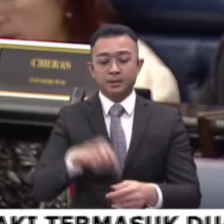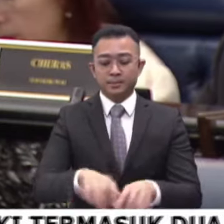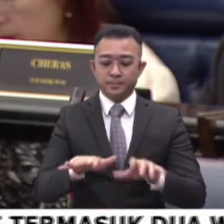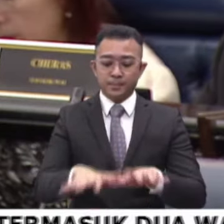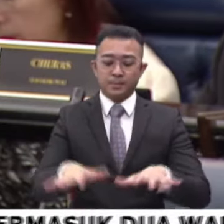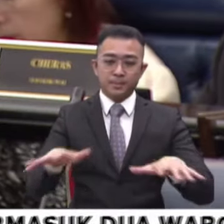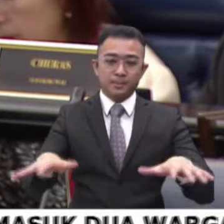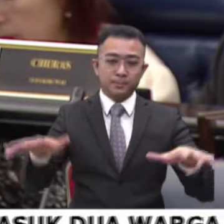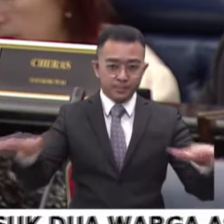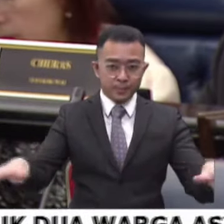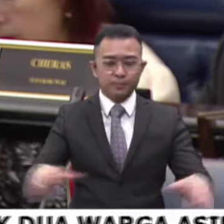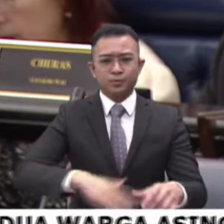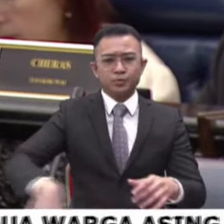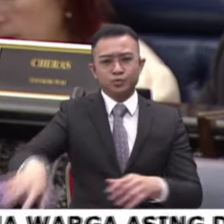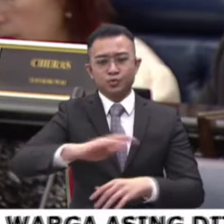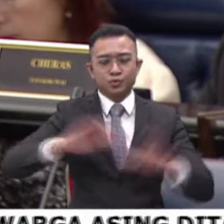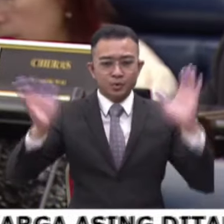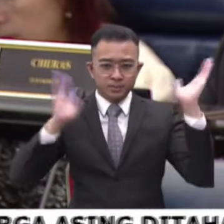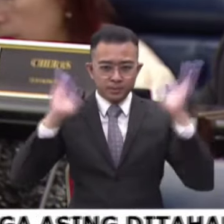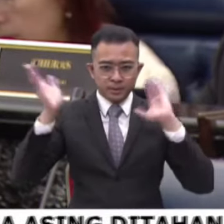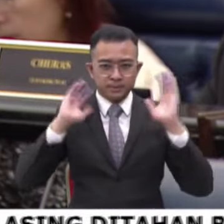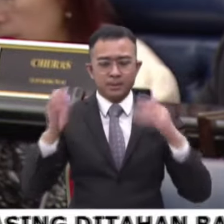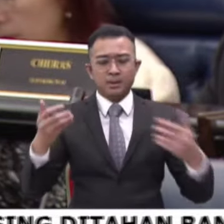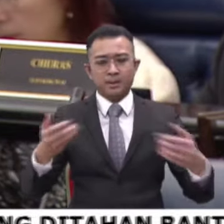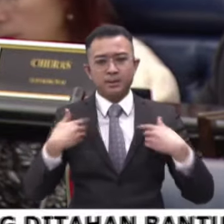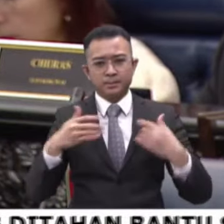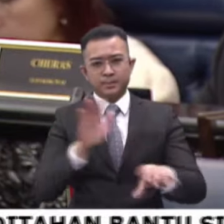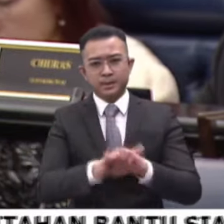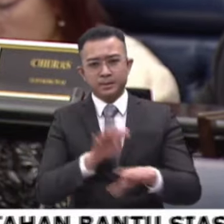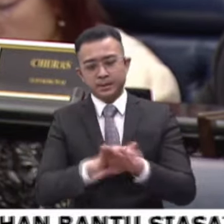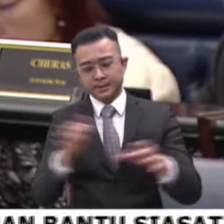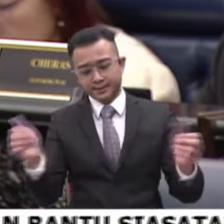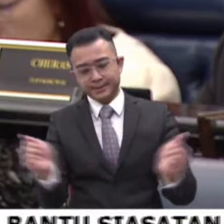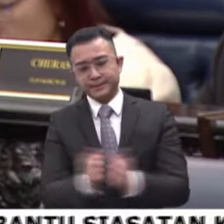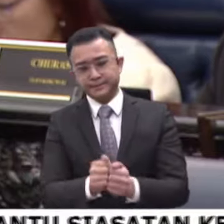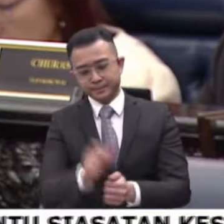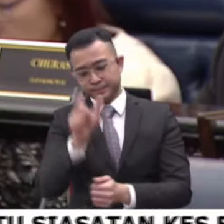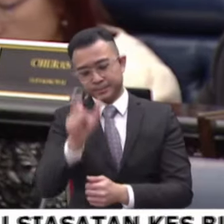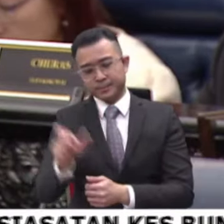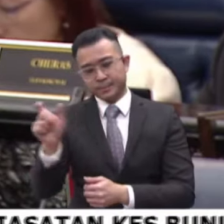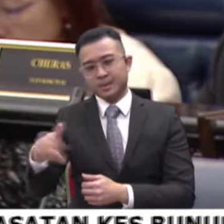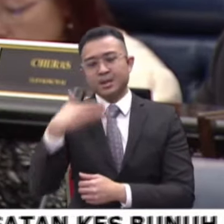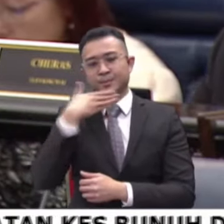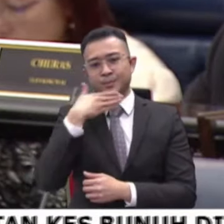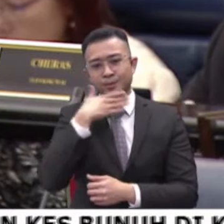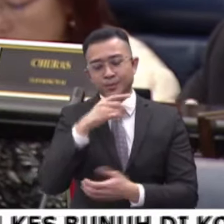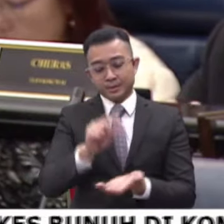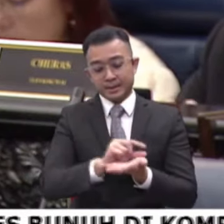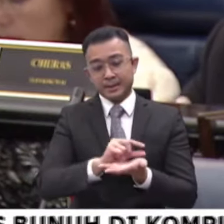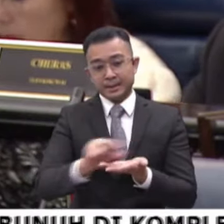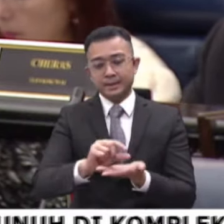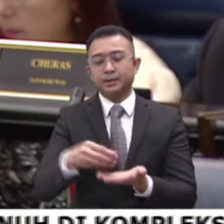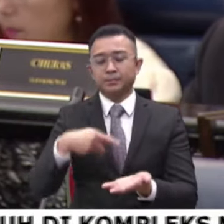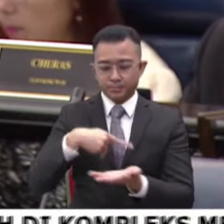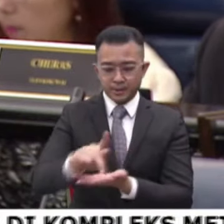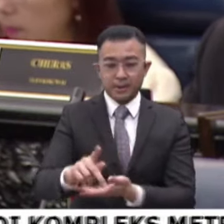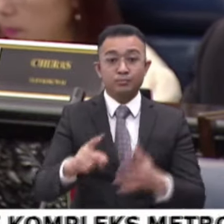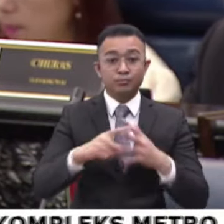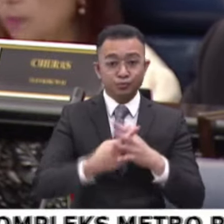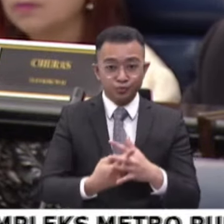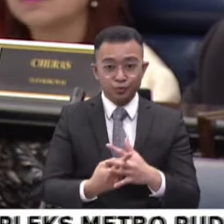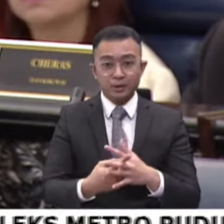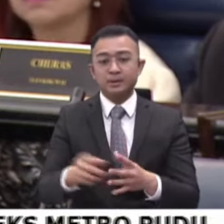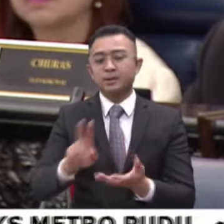berkembang dengan pesat di seluruh Malaysia. Ada ramai yang bersama dengan beliau anak-anak muda yang turut digajikan tetapi permulaannya